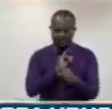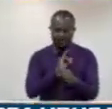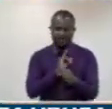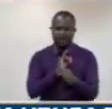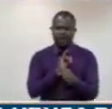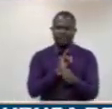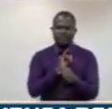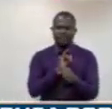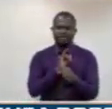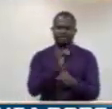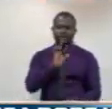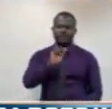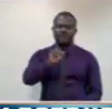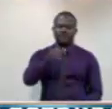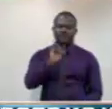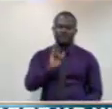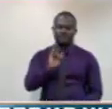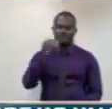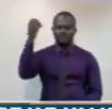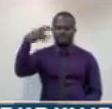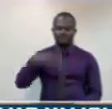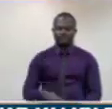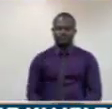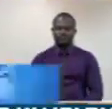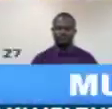abatutsi Faraji Nitegeka I Kigali